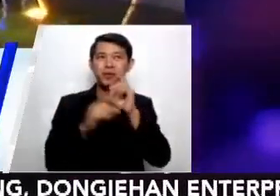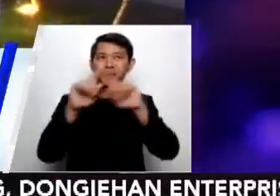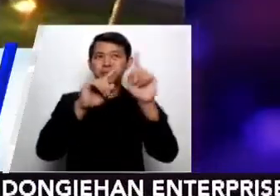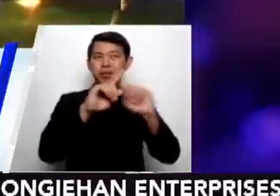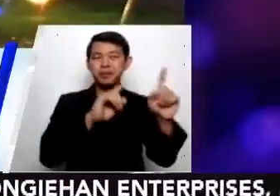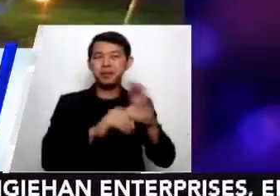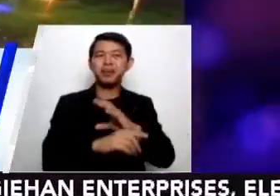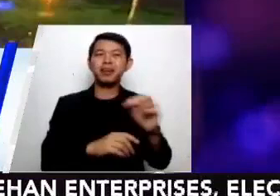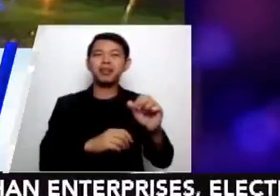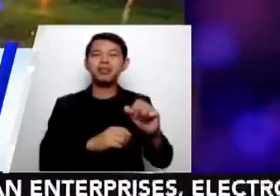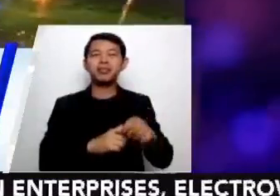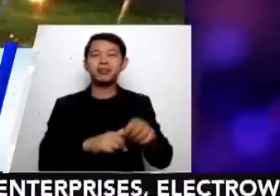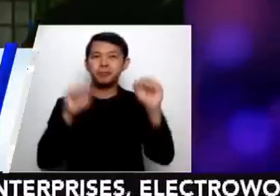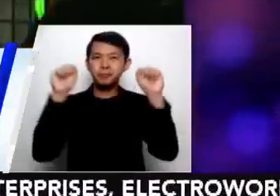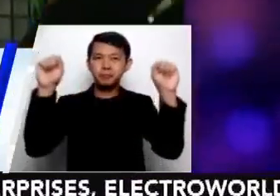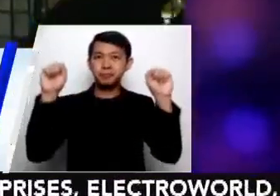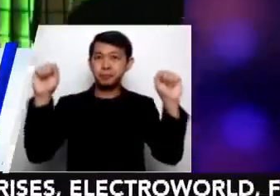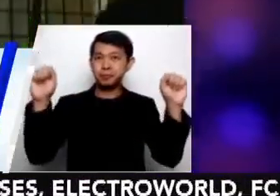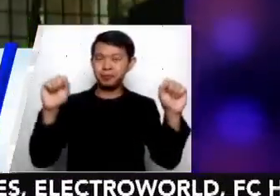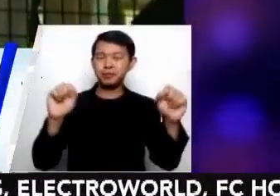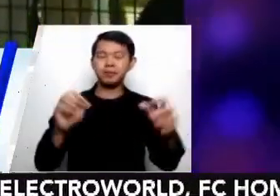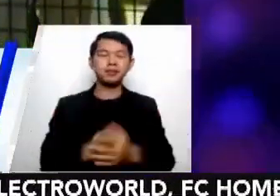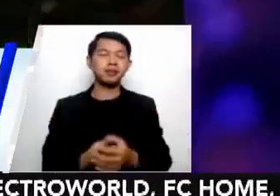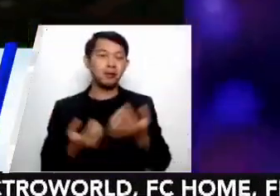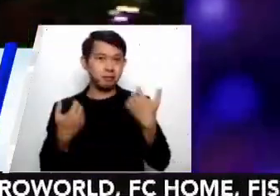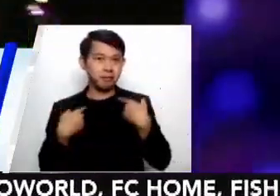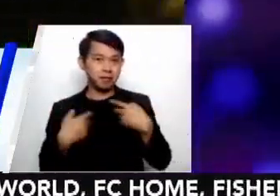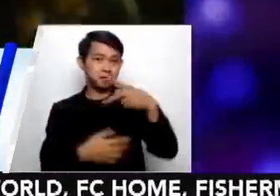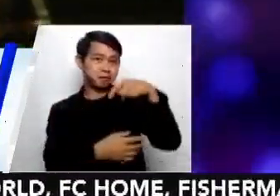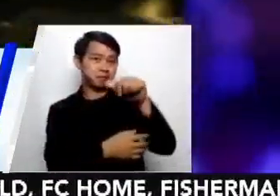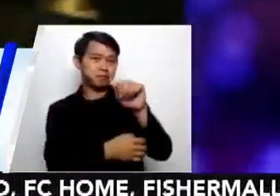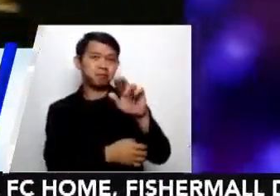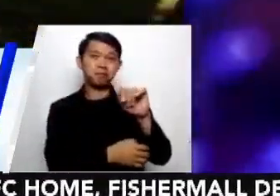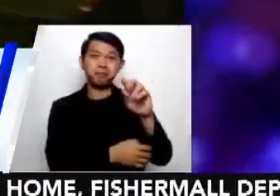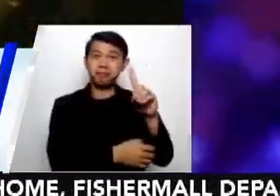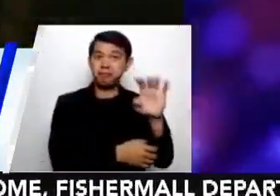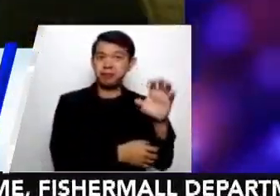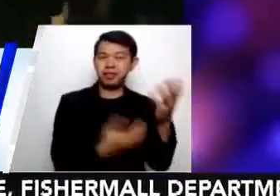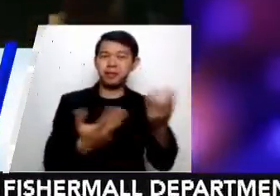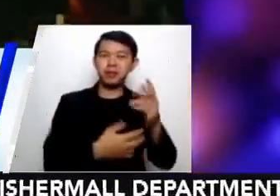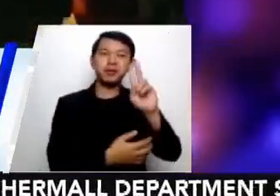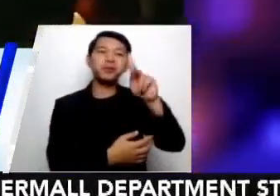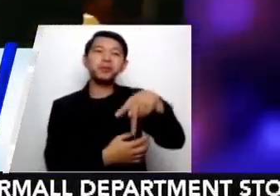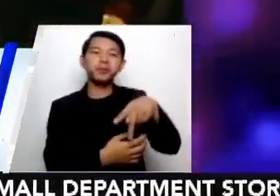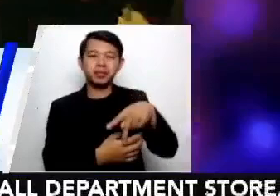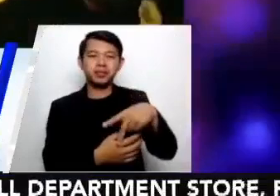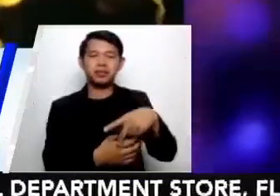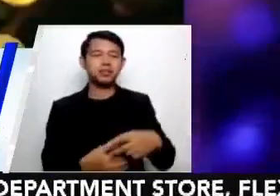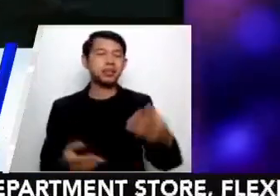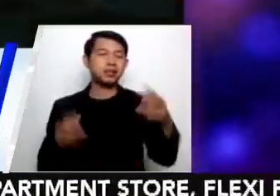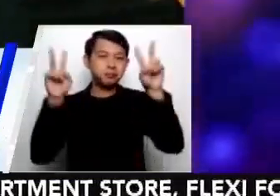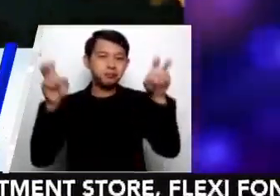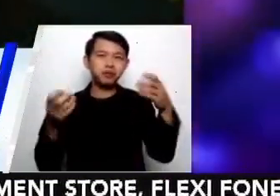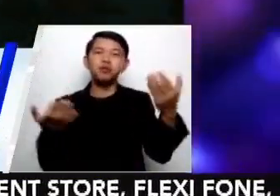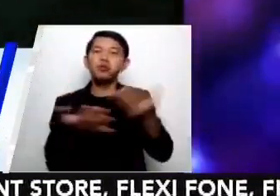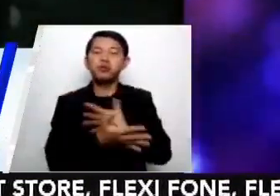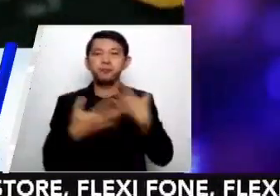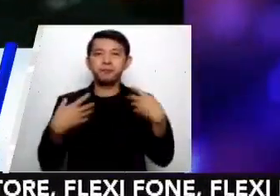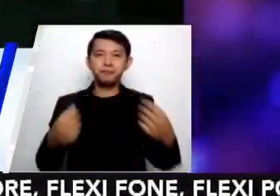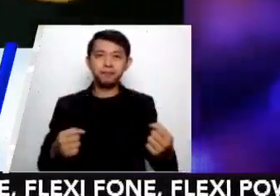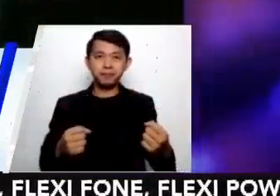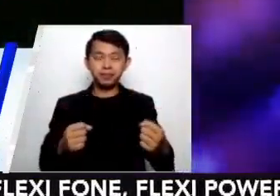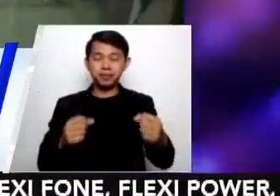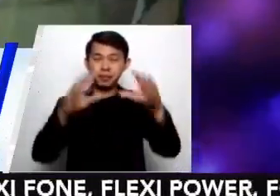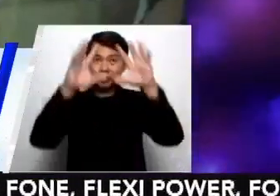Yan ang nangibabaw sa Lantern Parade ng UP Diliman. Sa temang panibagong lakas, naging simbolo ang liwanag ng mga parol sa pagbango